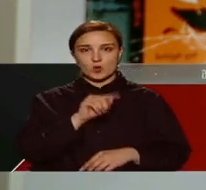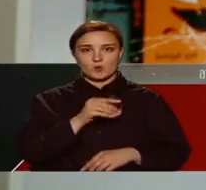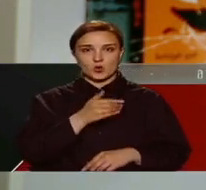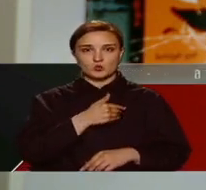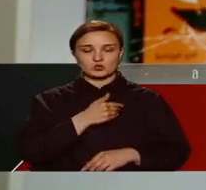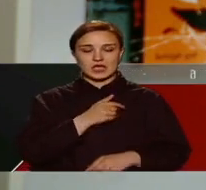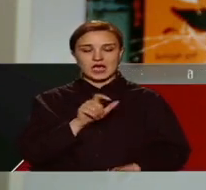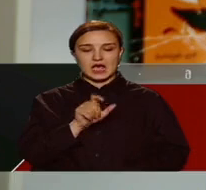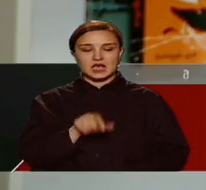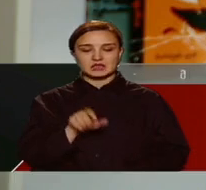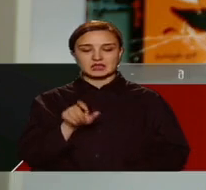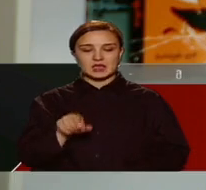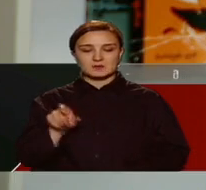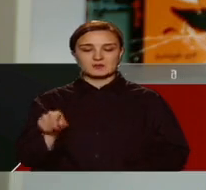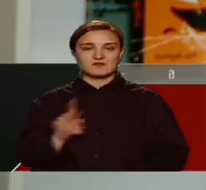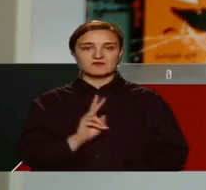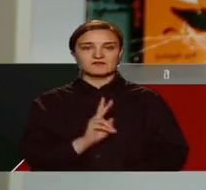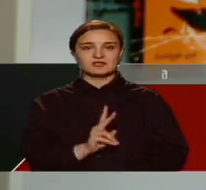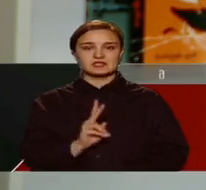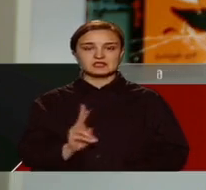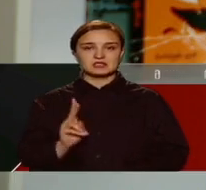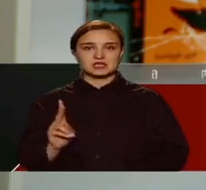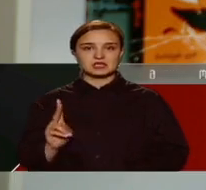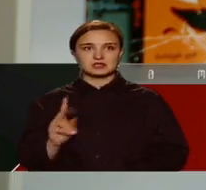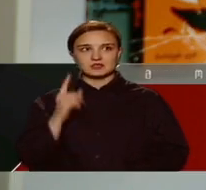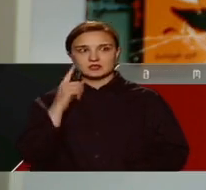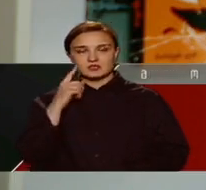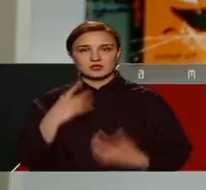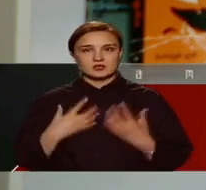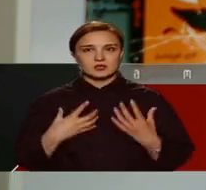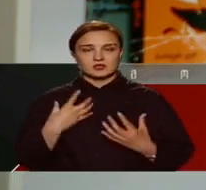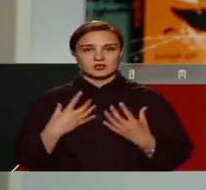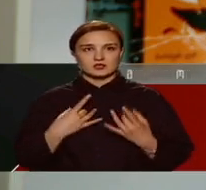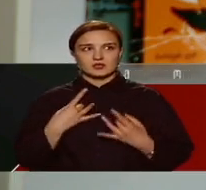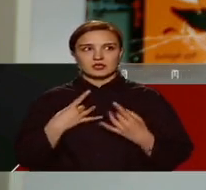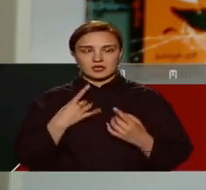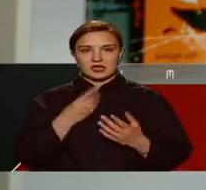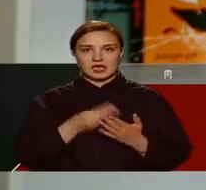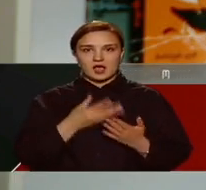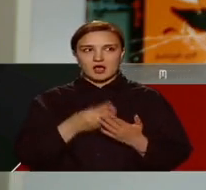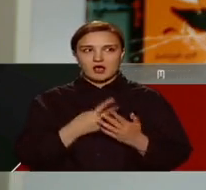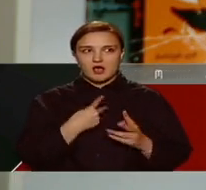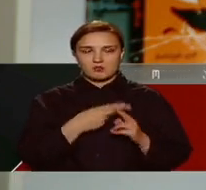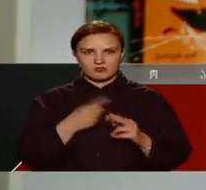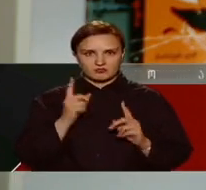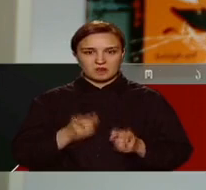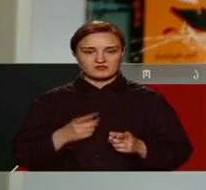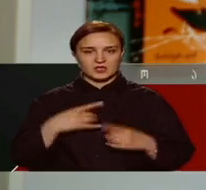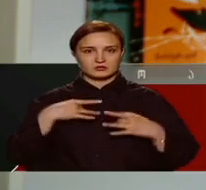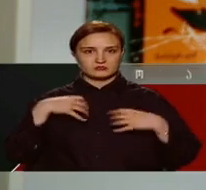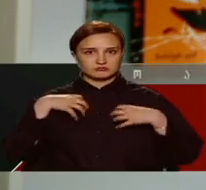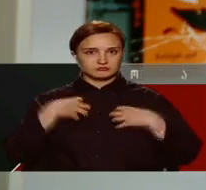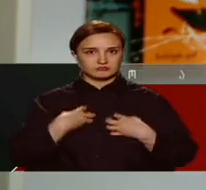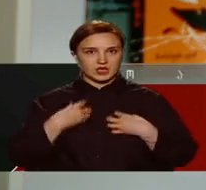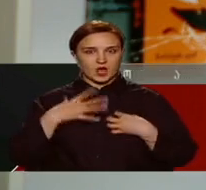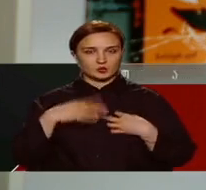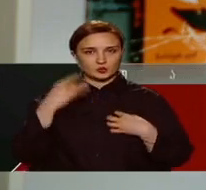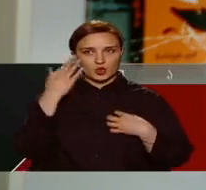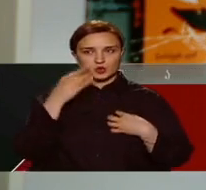ანუ ადამიანები, რომლებსაც რაღაცა აღელვებთ ევროპული ღირებულებები, მართლა და მართლა წუხან იმაზე, რომ ქართული ოცნების